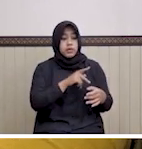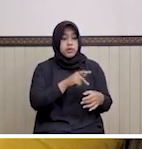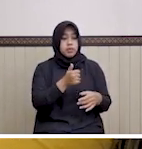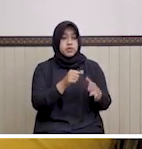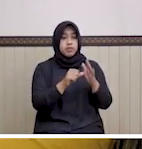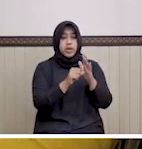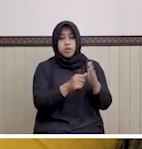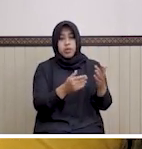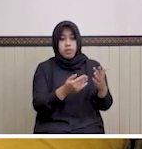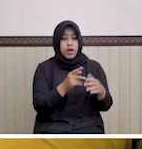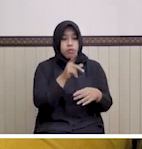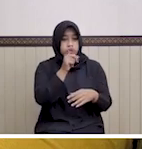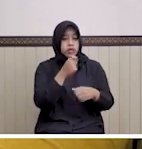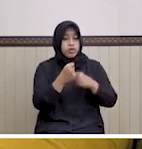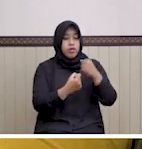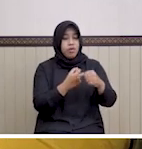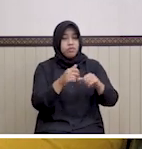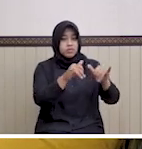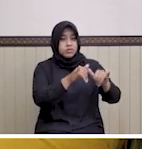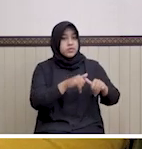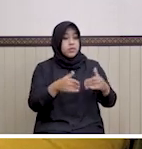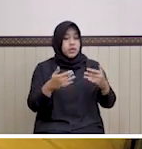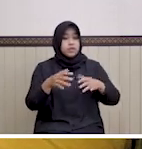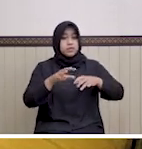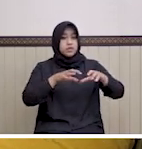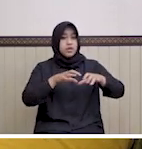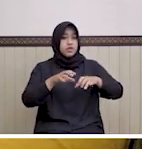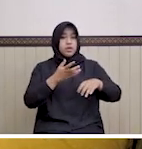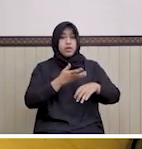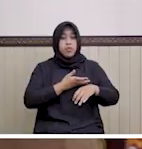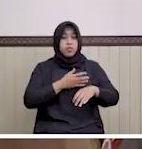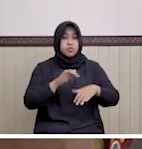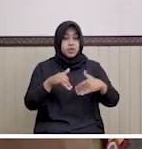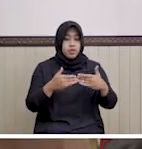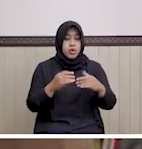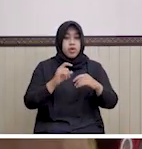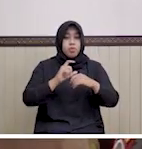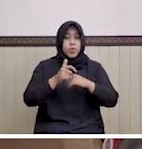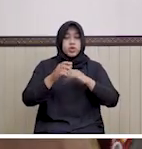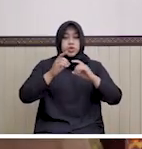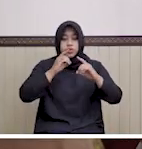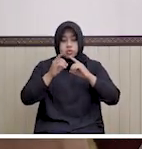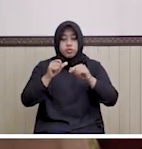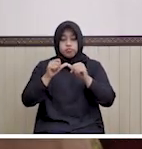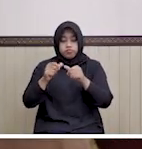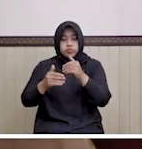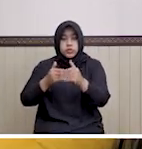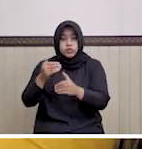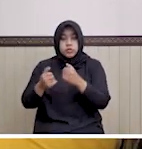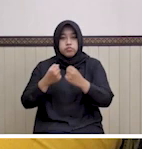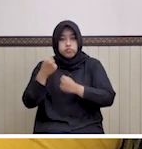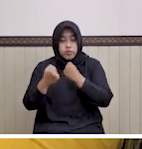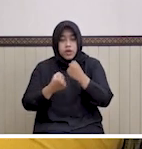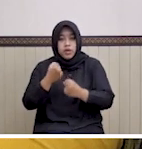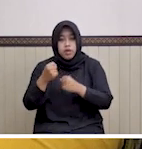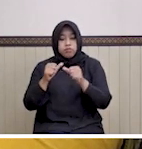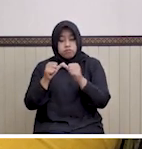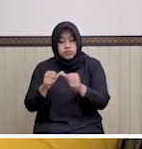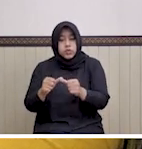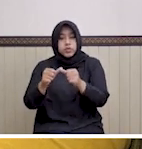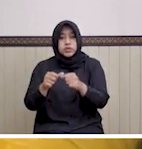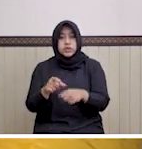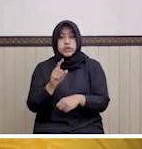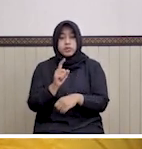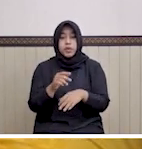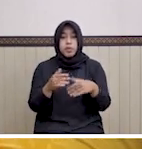Apa yang perlu kita lakukan bersama strateginya seperti apa proses diskusi itu terus dilakukan itu karena